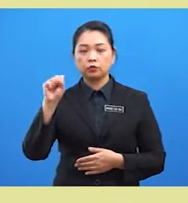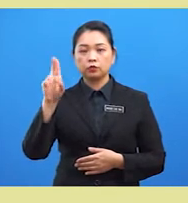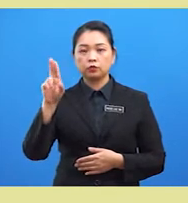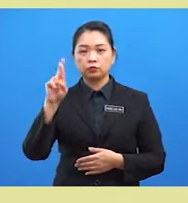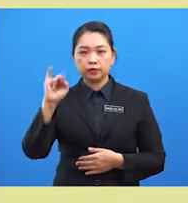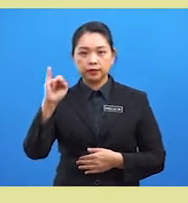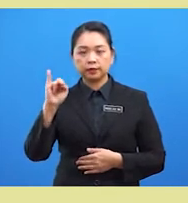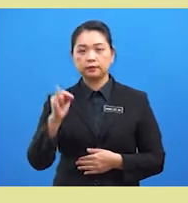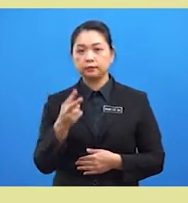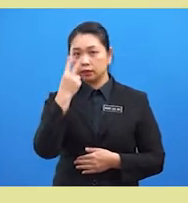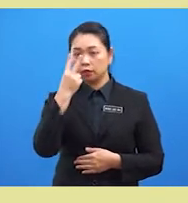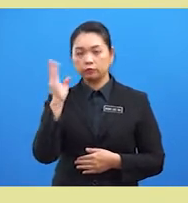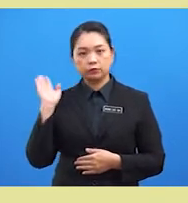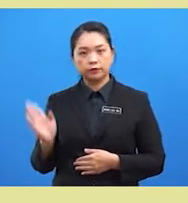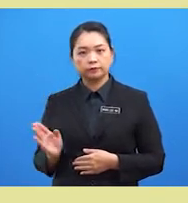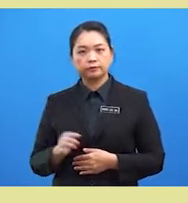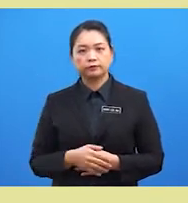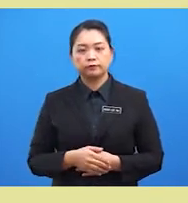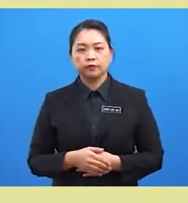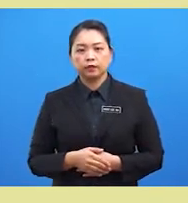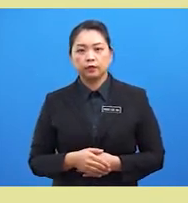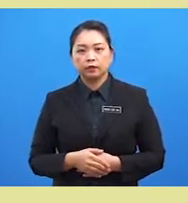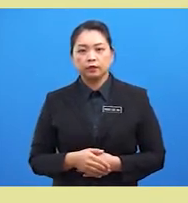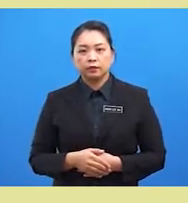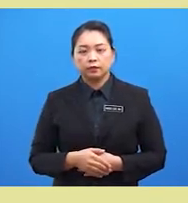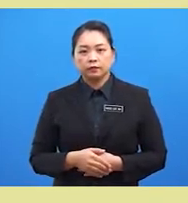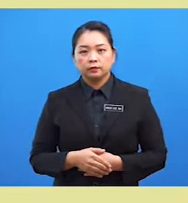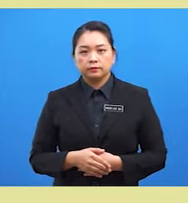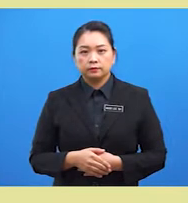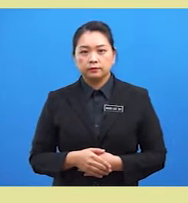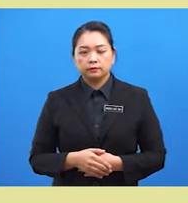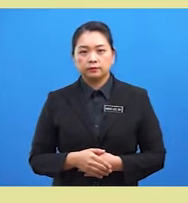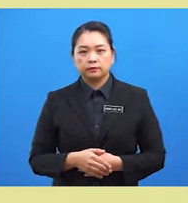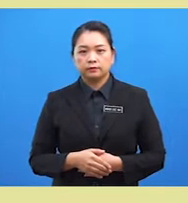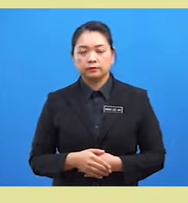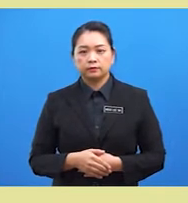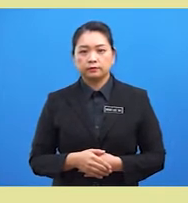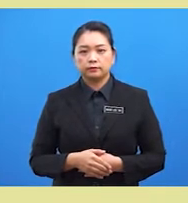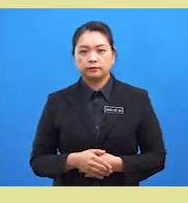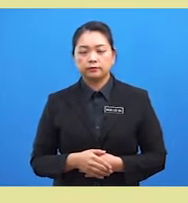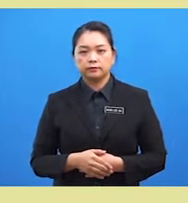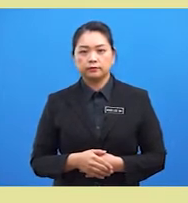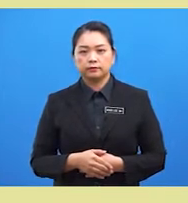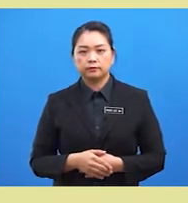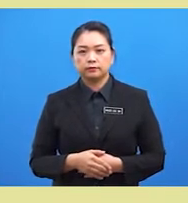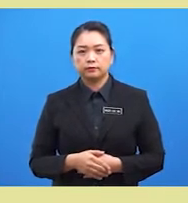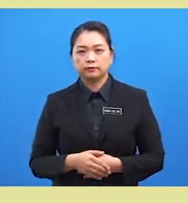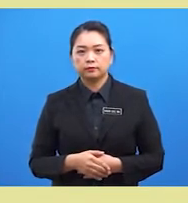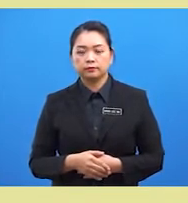Berdasarkan contoh, jawapan tersebut dapat kita lihat dalam serangkap syair